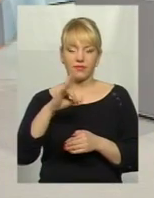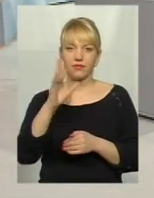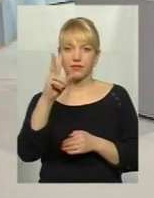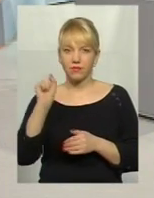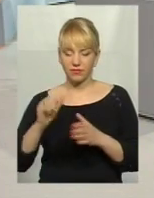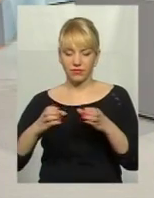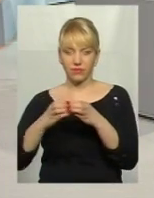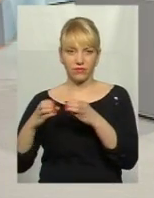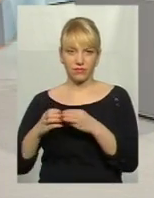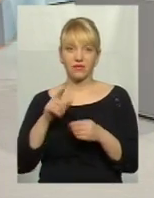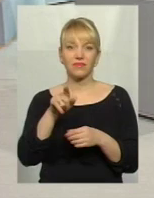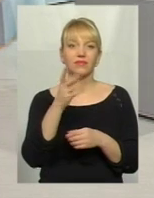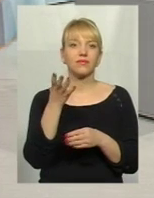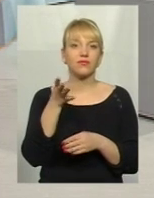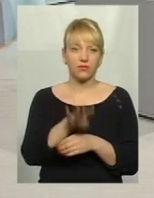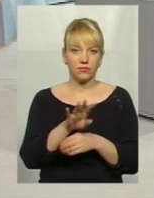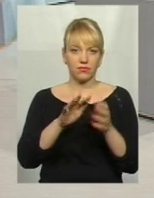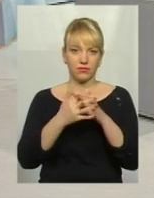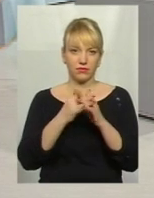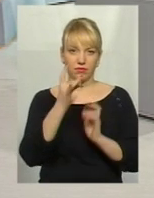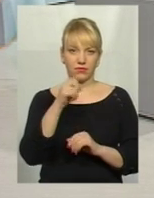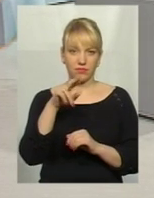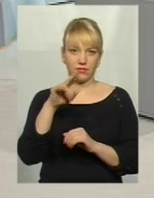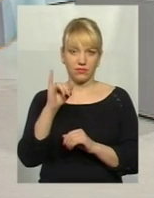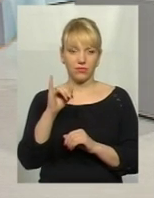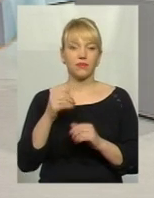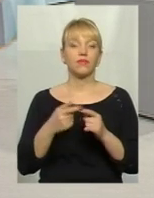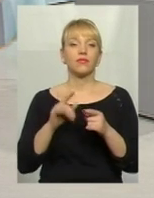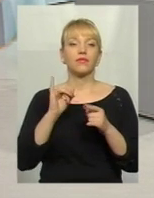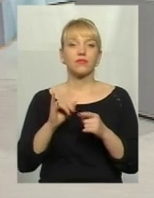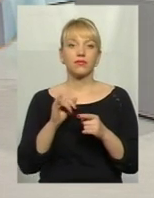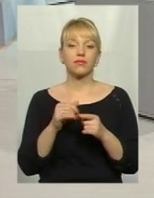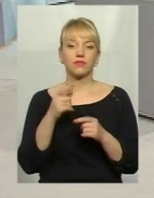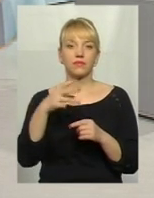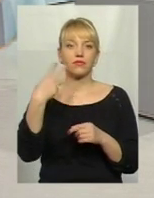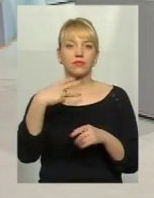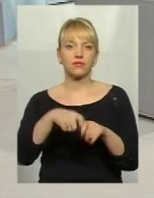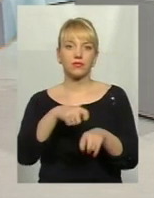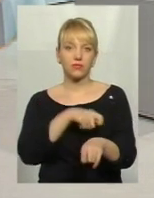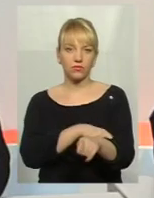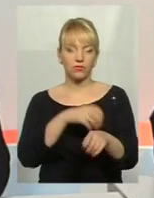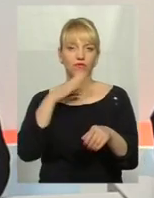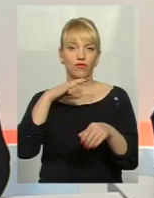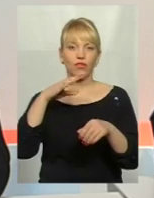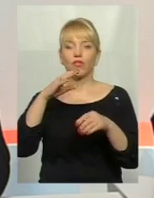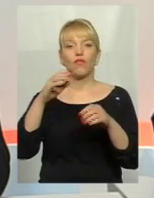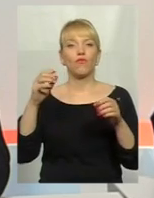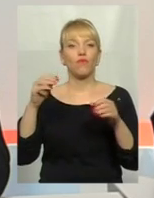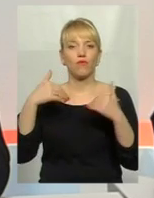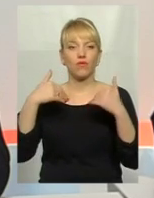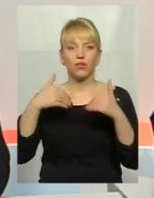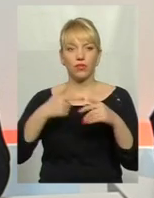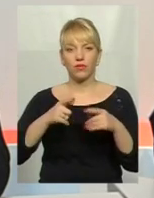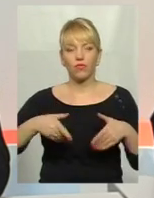з 4 сільських рад і селища Сатанів, 30 кілометрів вуличного освітлення. 30. Це з часів